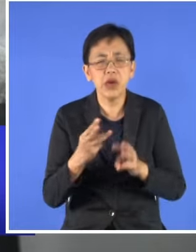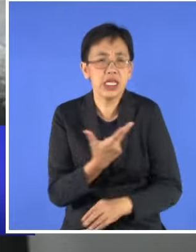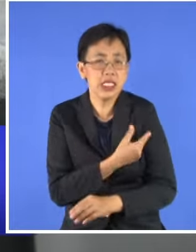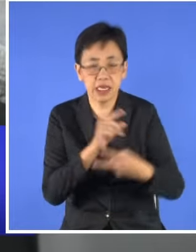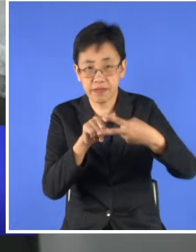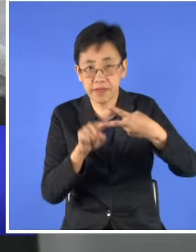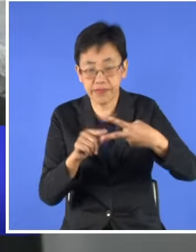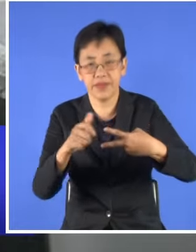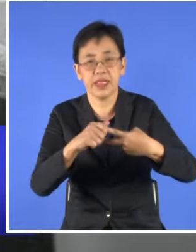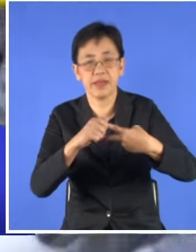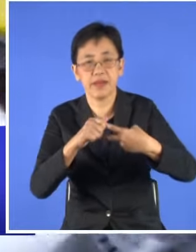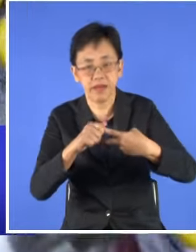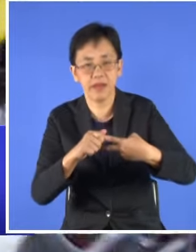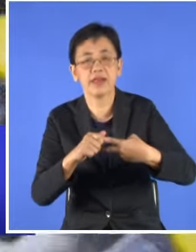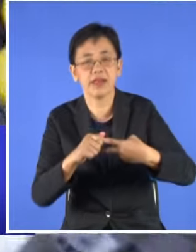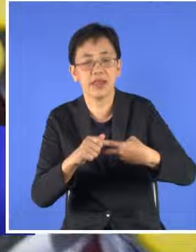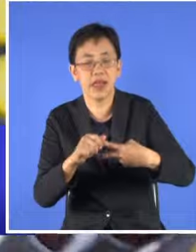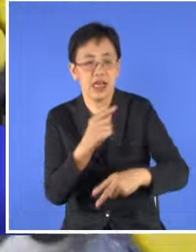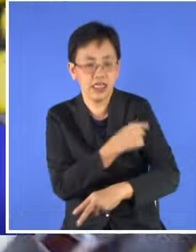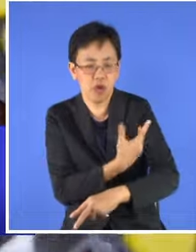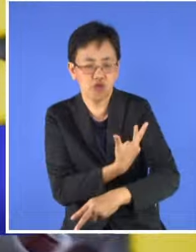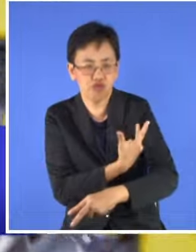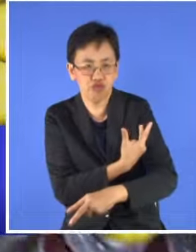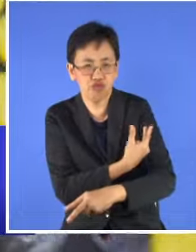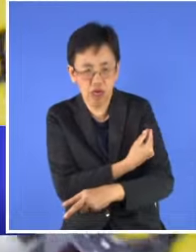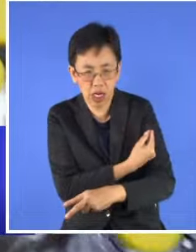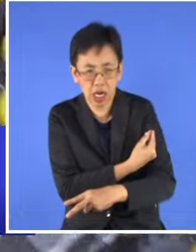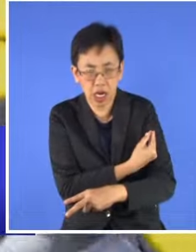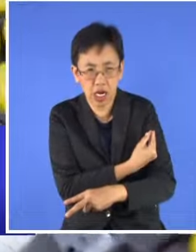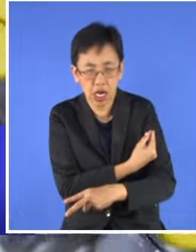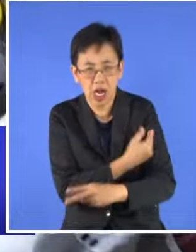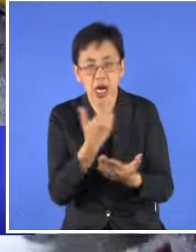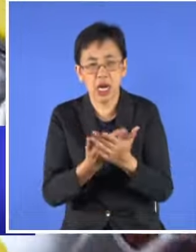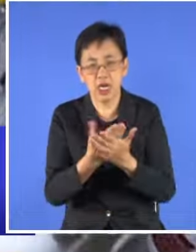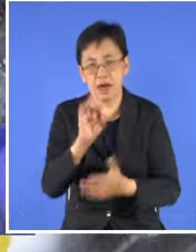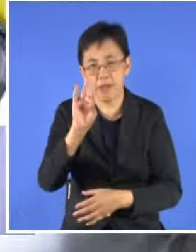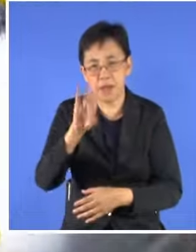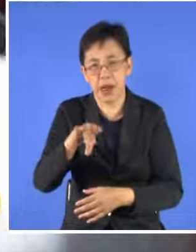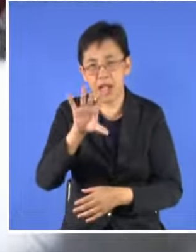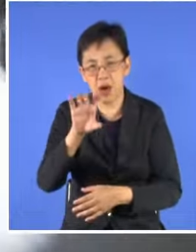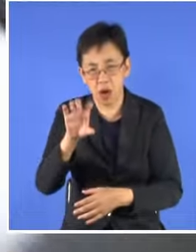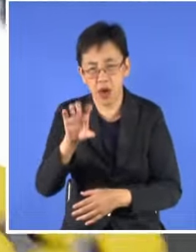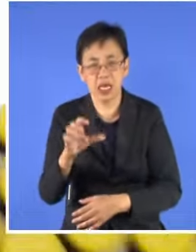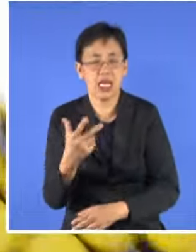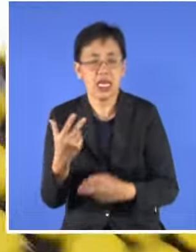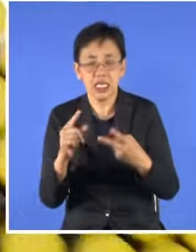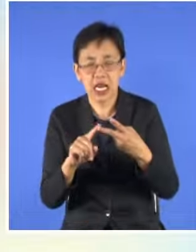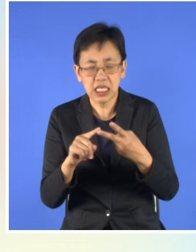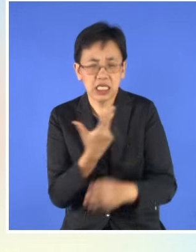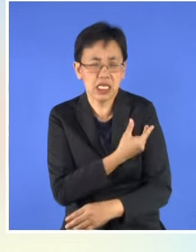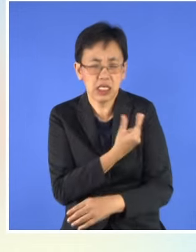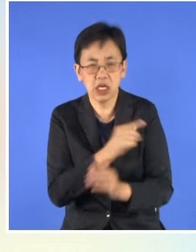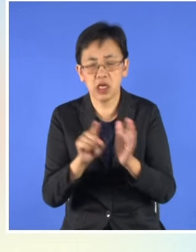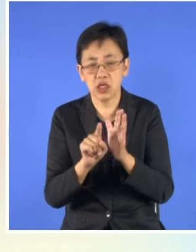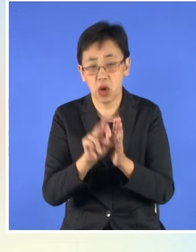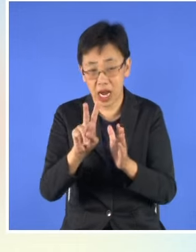ีกคืวธีที่ 1 ฉีดเข้าชั้นใต้ผวหนังราคาเข็มละ 8,500 บาทฉีด 2 ครั้งห่างก 28 วนนี้